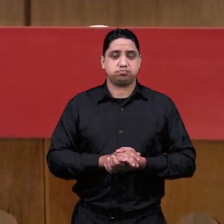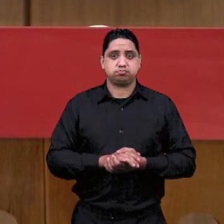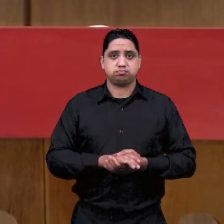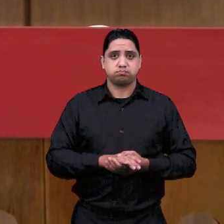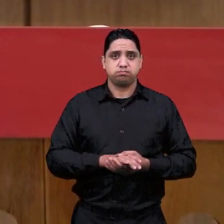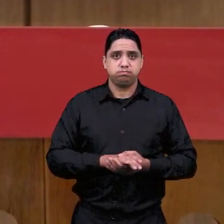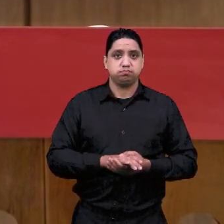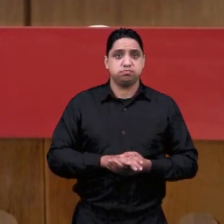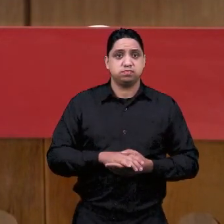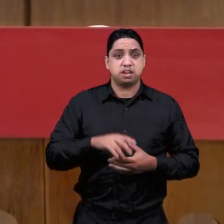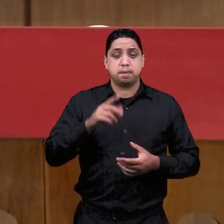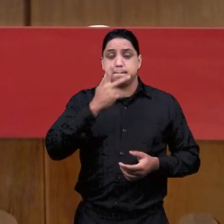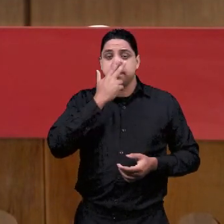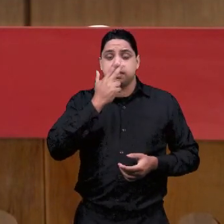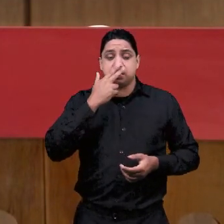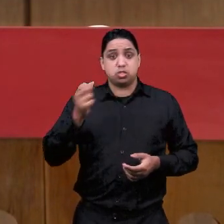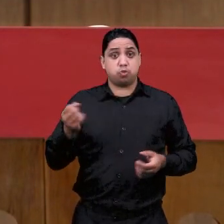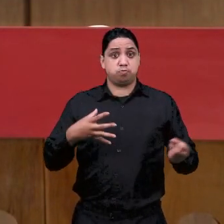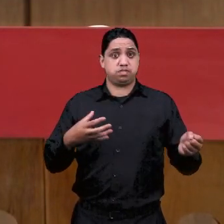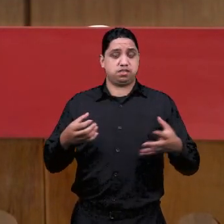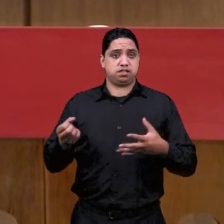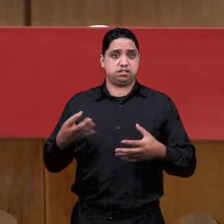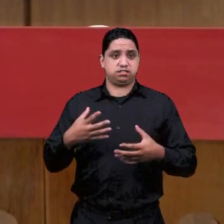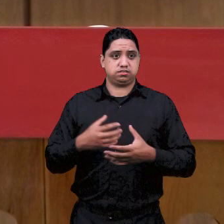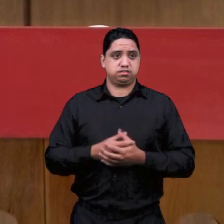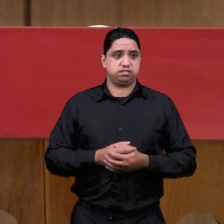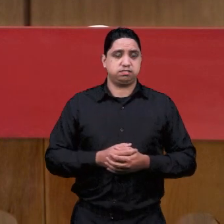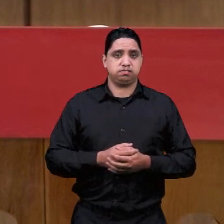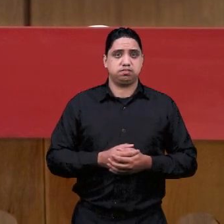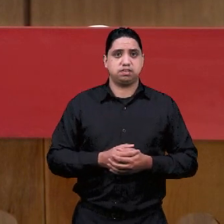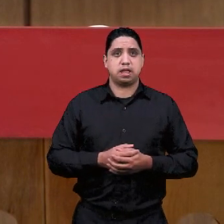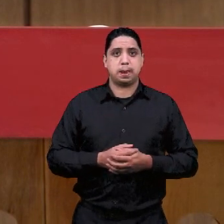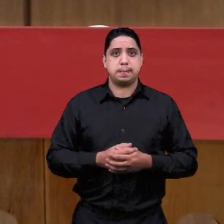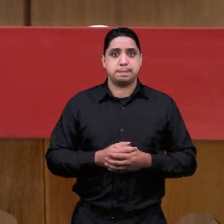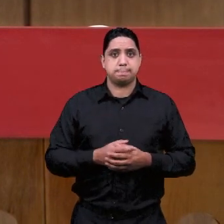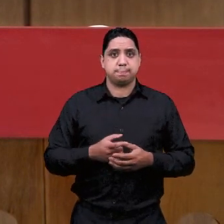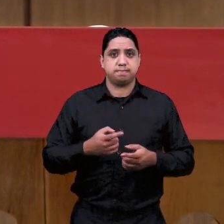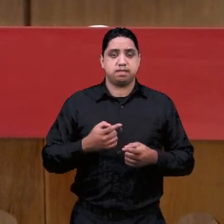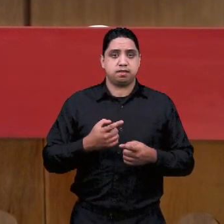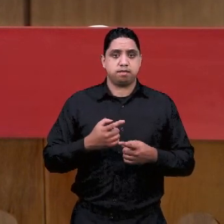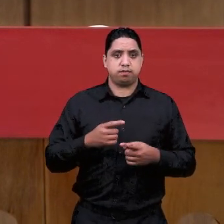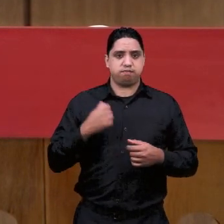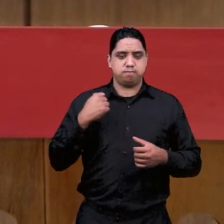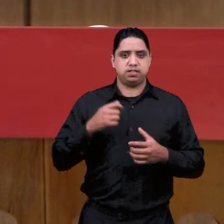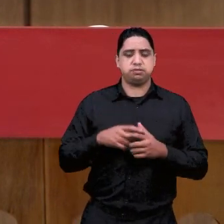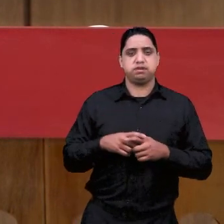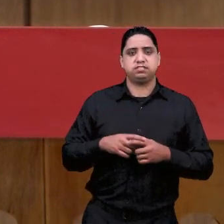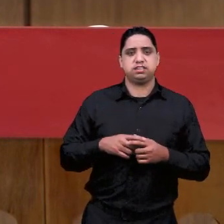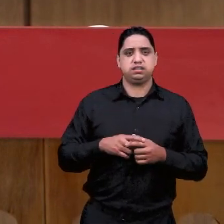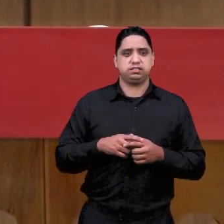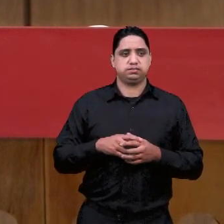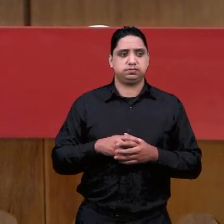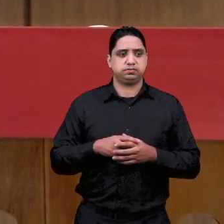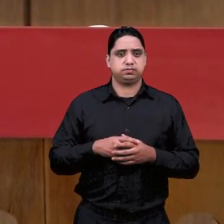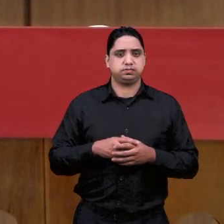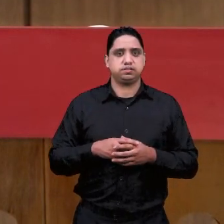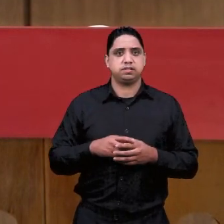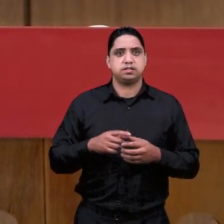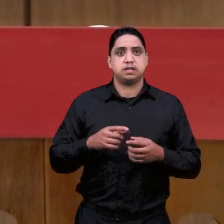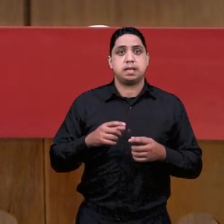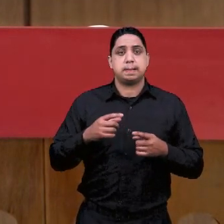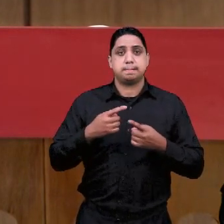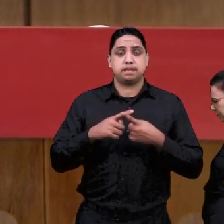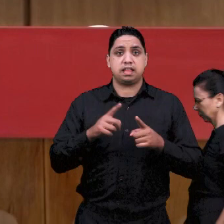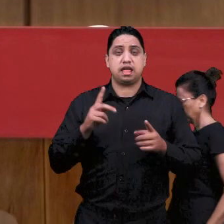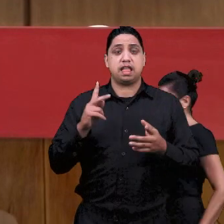Il n'existe pas cet évangile. Il existe des nouveautés. Donc, regardez bien. Vous comprenez ce que nous disons